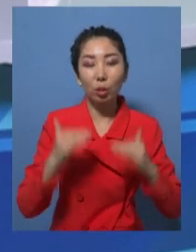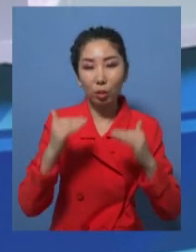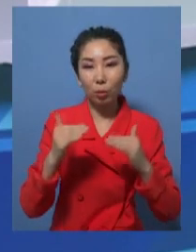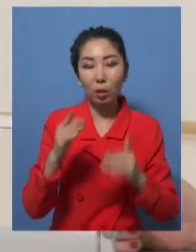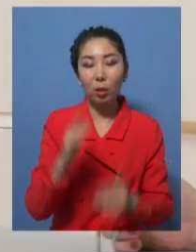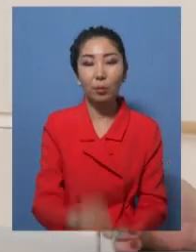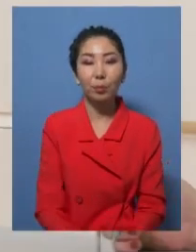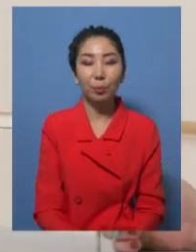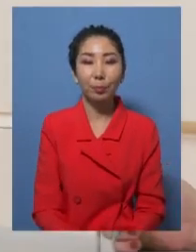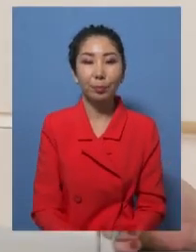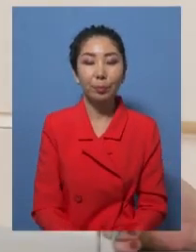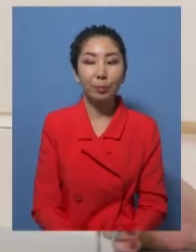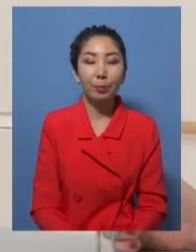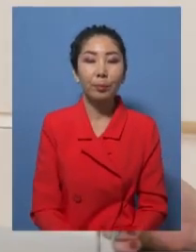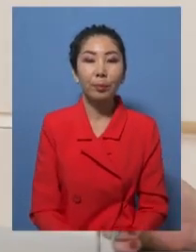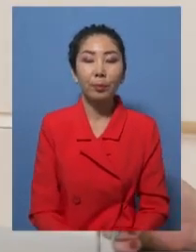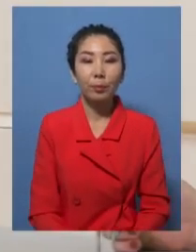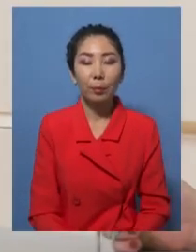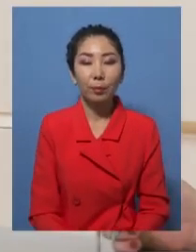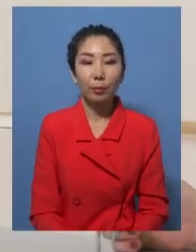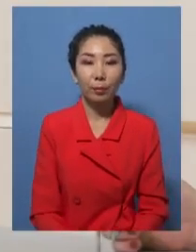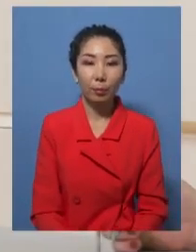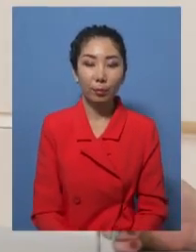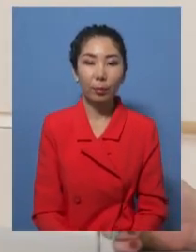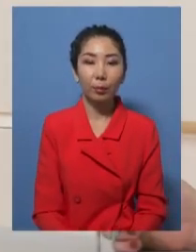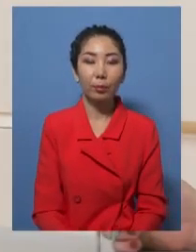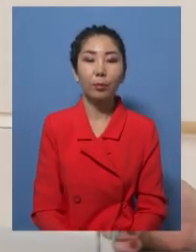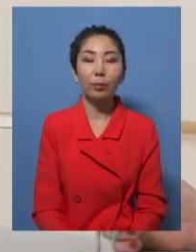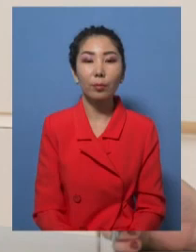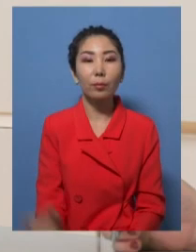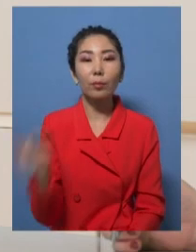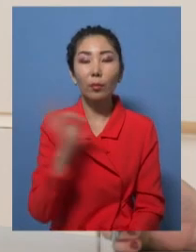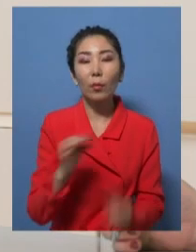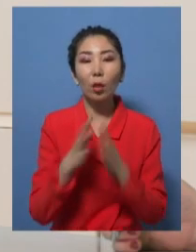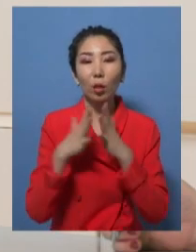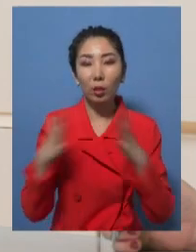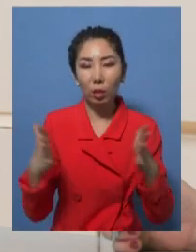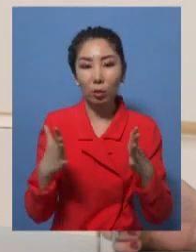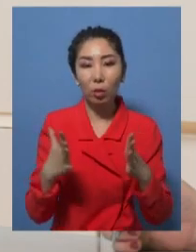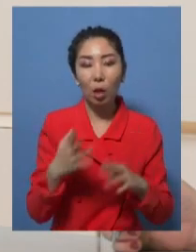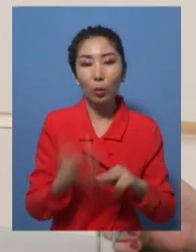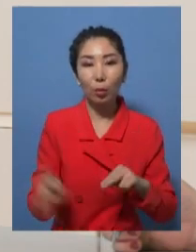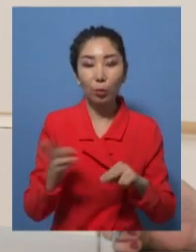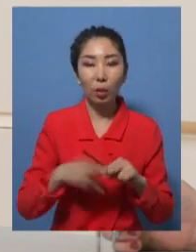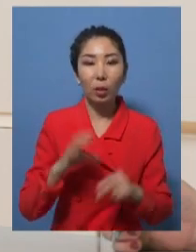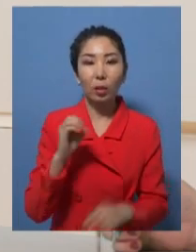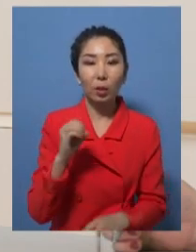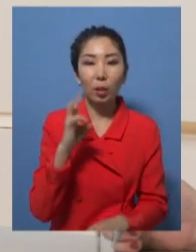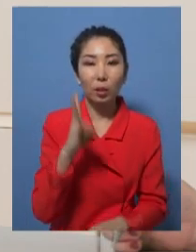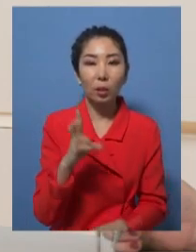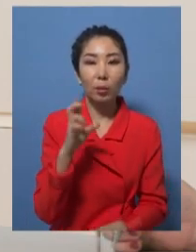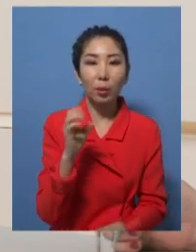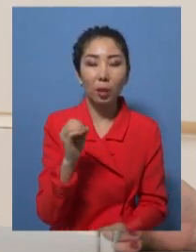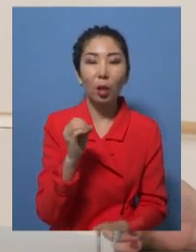кезде. Біртіндеп жаңағы кірісі ұлғаяды деген сөз ғой. Бұл енді еңбек құқығына байланысты бір